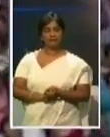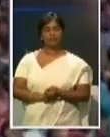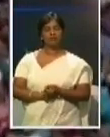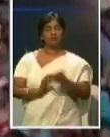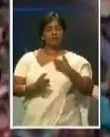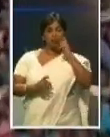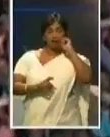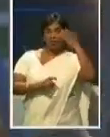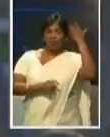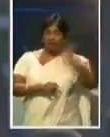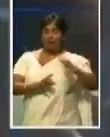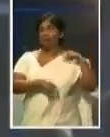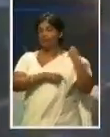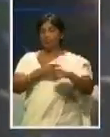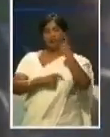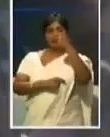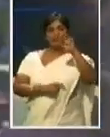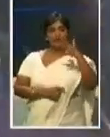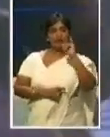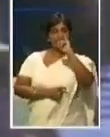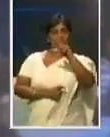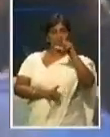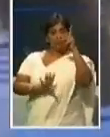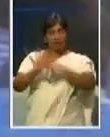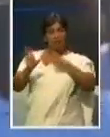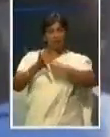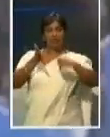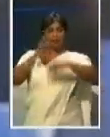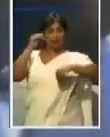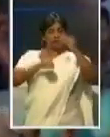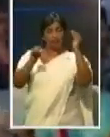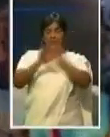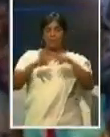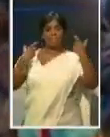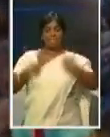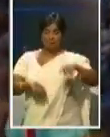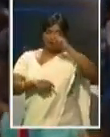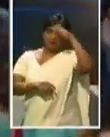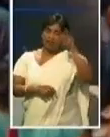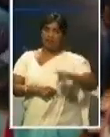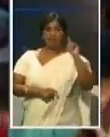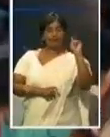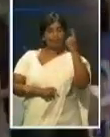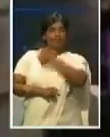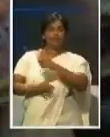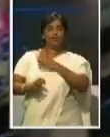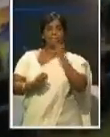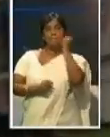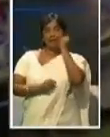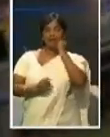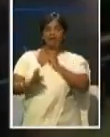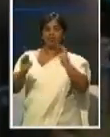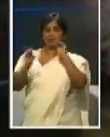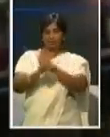සිය පියාණන්ගේ අභාවින් පසු 1967 වසරේදී දේශපාලනයට පිවිසි මහින්ද රාජපක්ෂ මැතිතුමා පළමුවරට බෙලියත් ආසනය